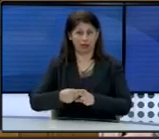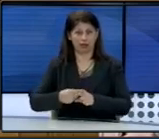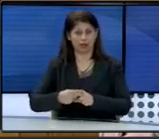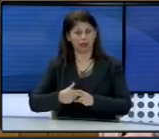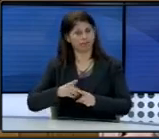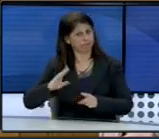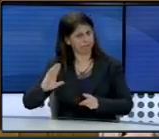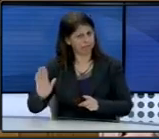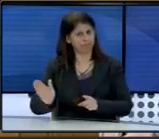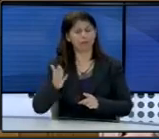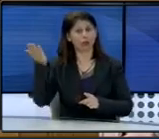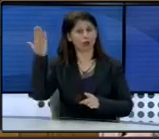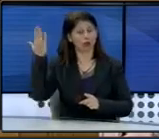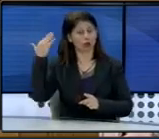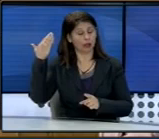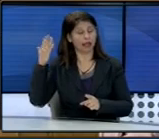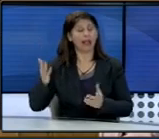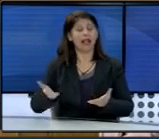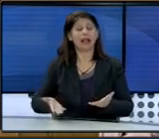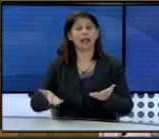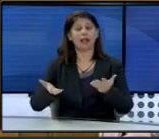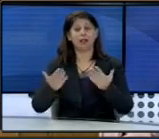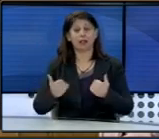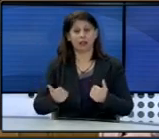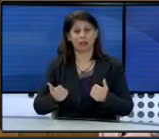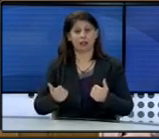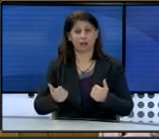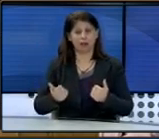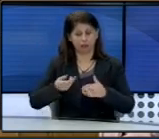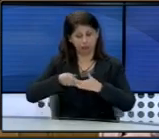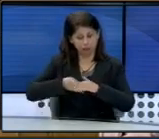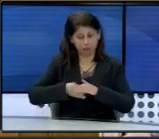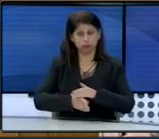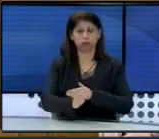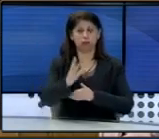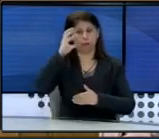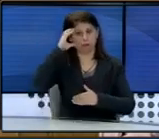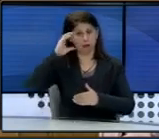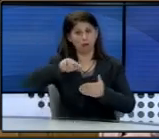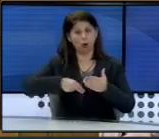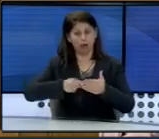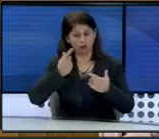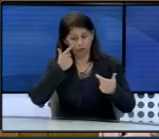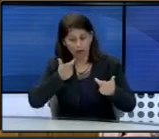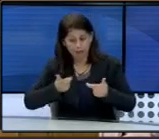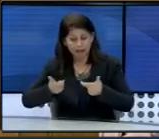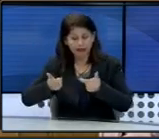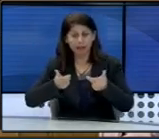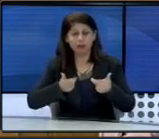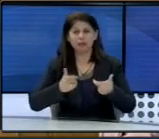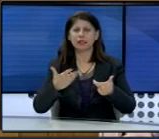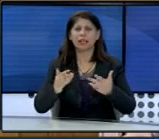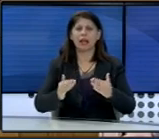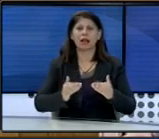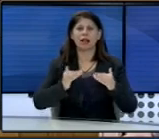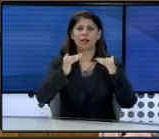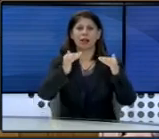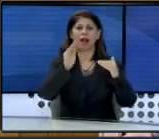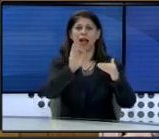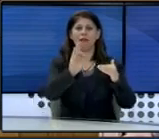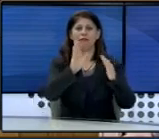το γεγονός ότι ακόμη τότε δεν είχαμε εξέλθει της μνημονιακής επιτήρησης, ήταν η αναβάθμιση